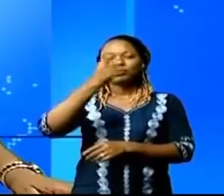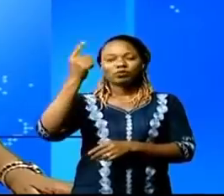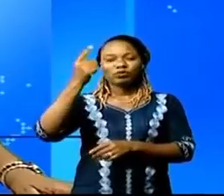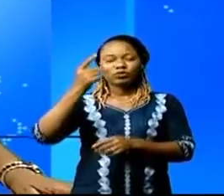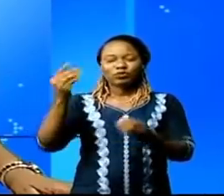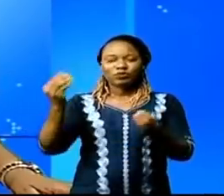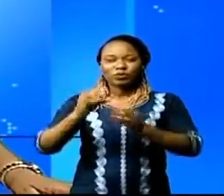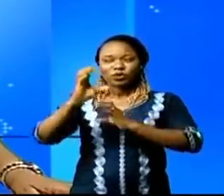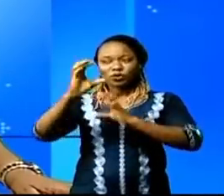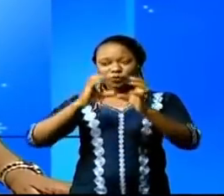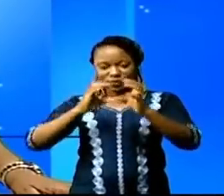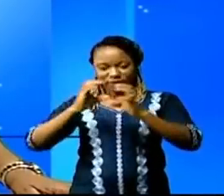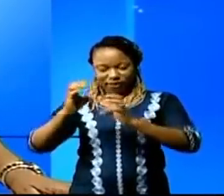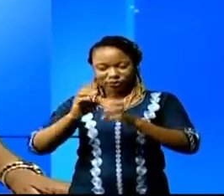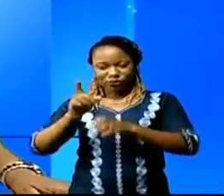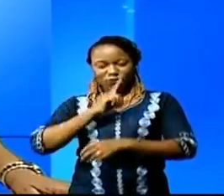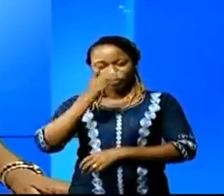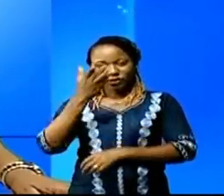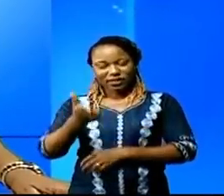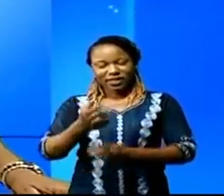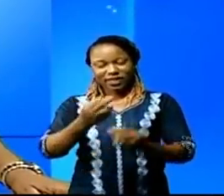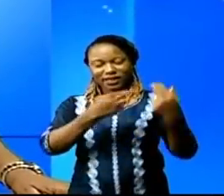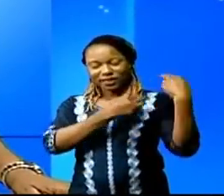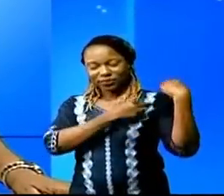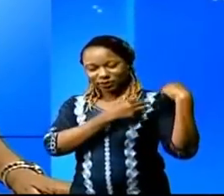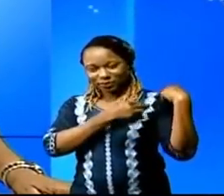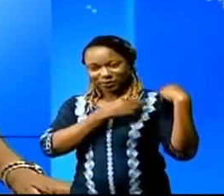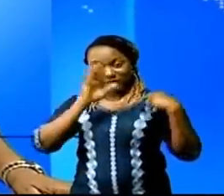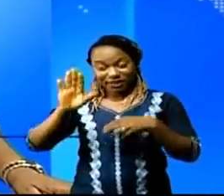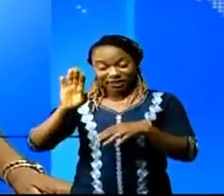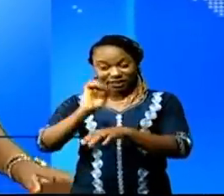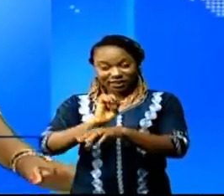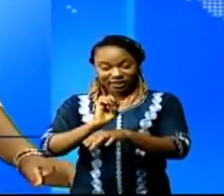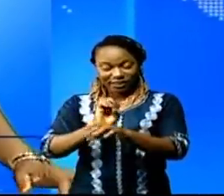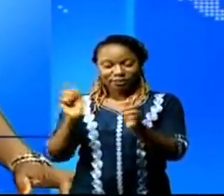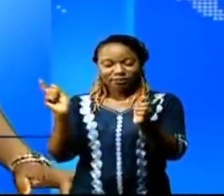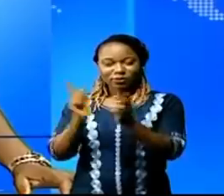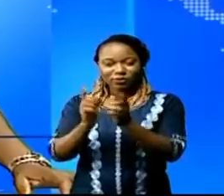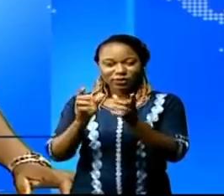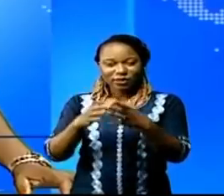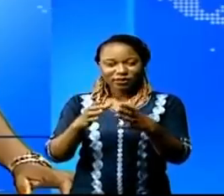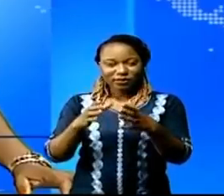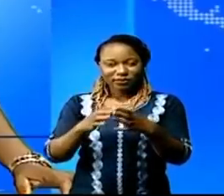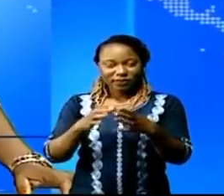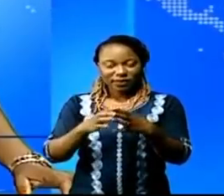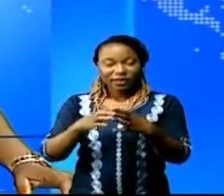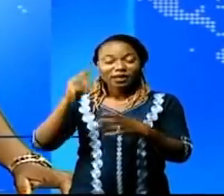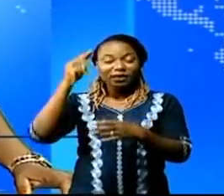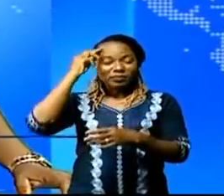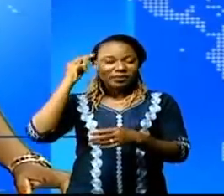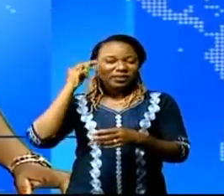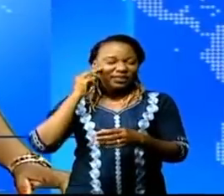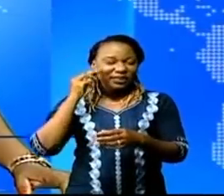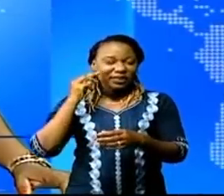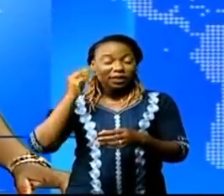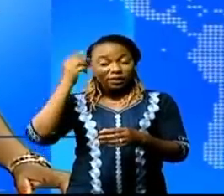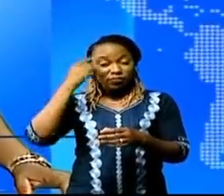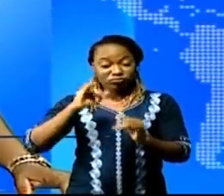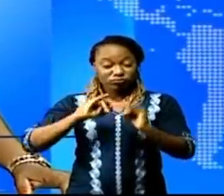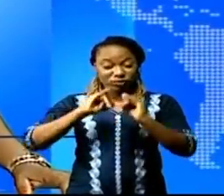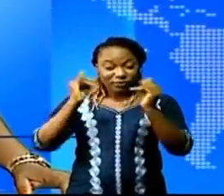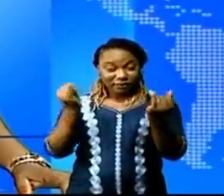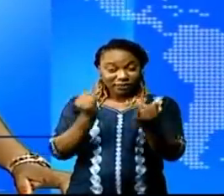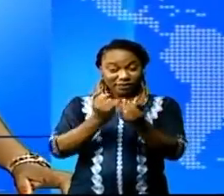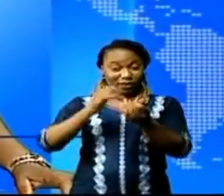communication permanente. Le responsable de cette église sont allés voir le ministre Eberhard Kolongele pour numériser tous